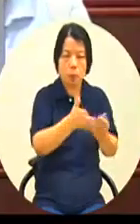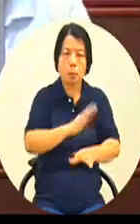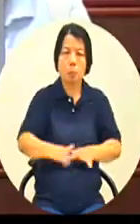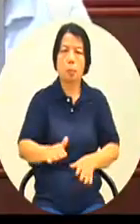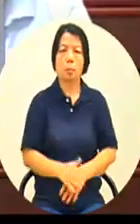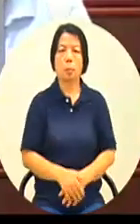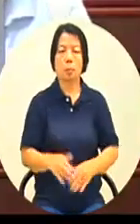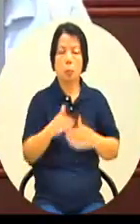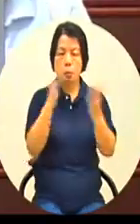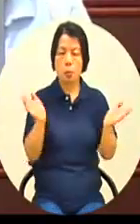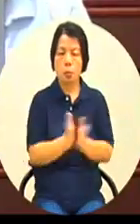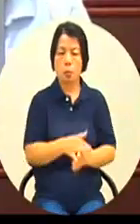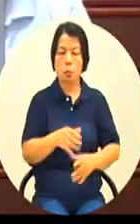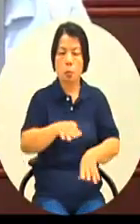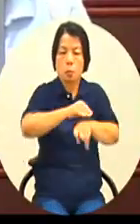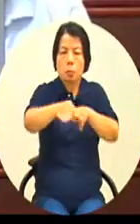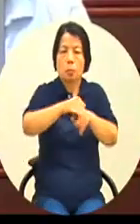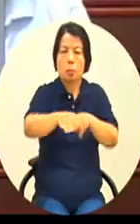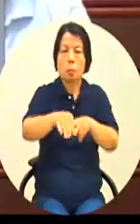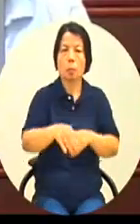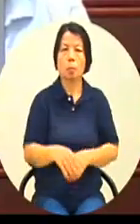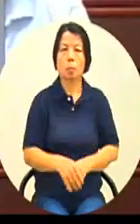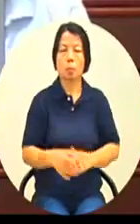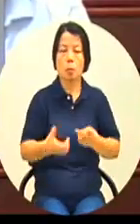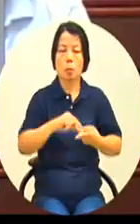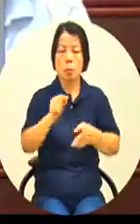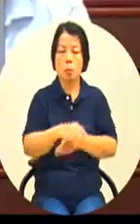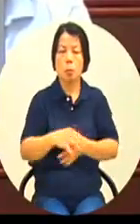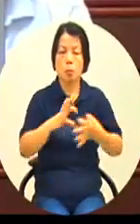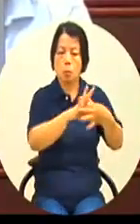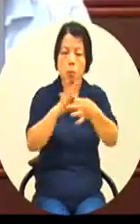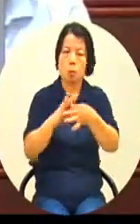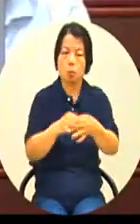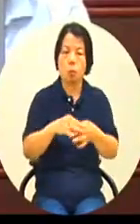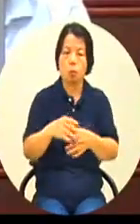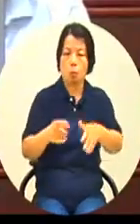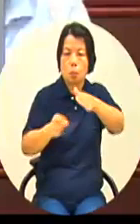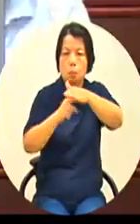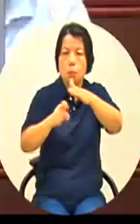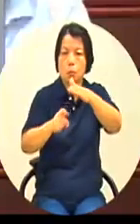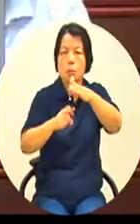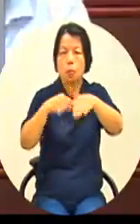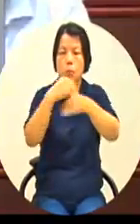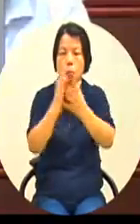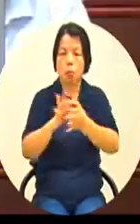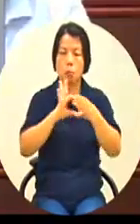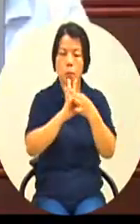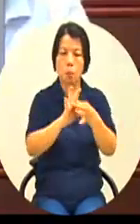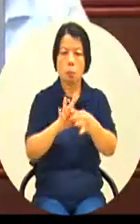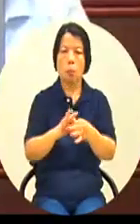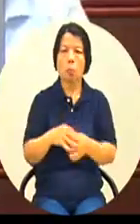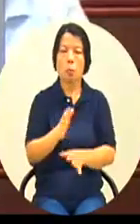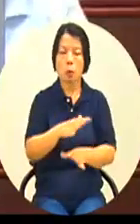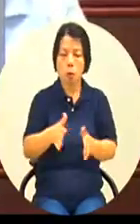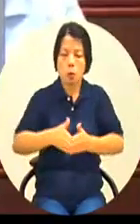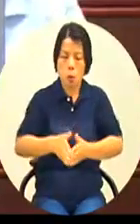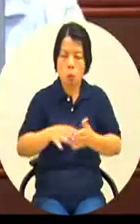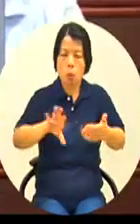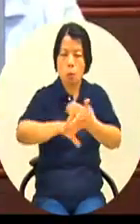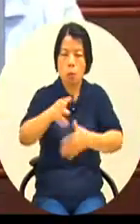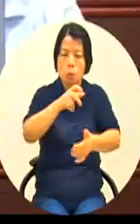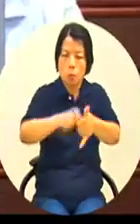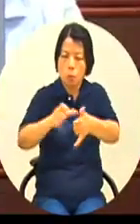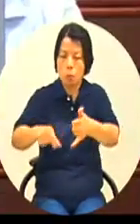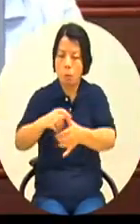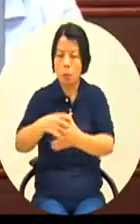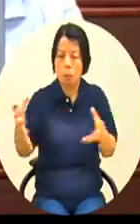个高铁怎么样跟衔接到高速公路做一个衔接，这个部分我们持续有一些案子，大家一起在讨